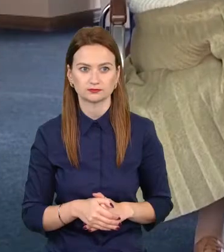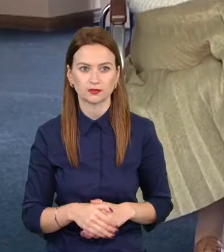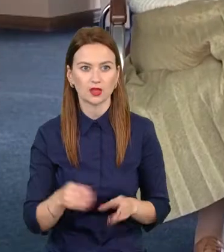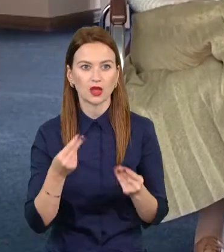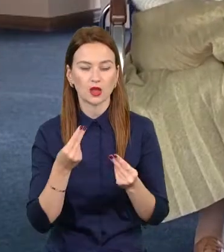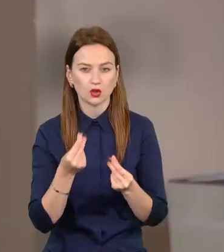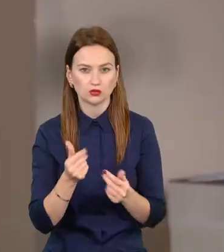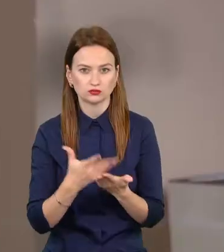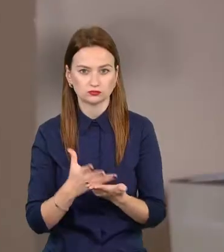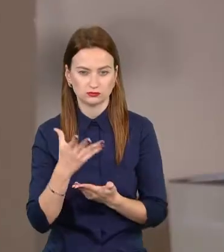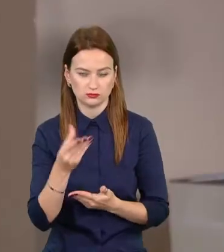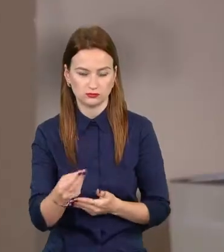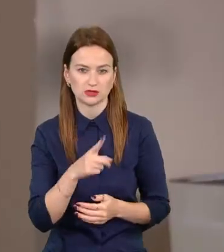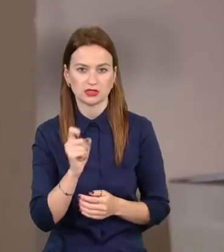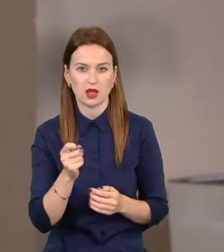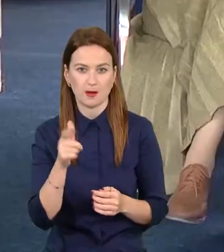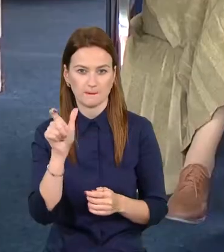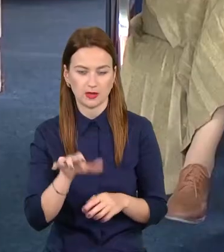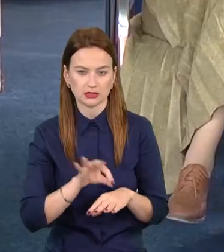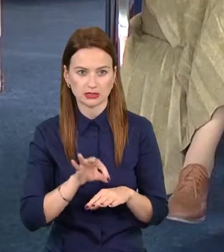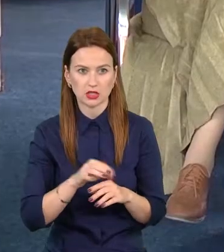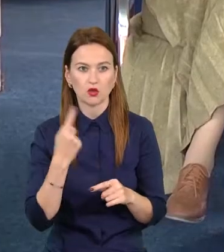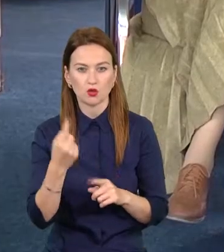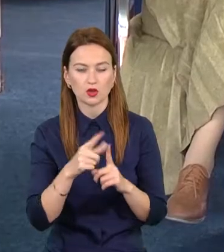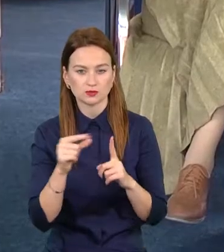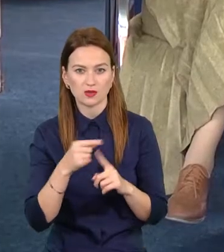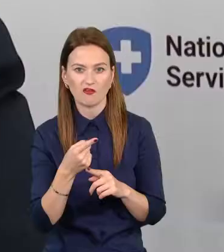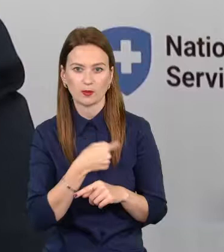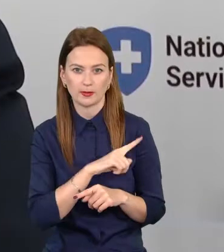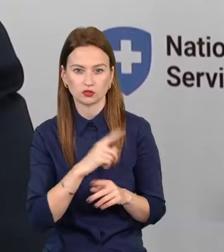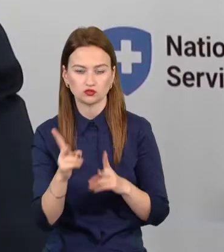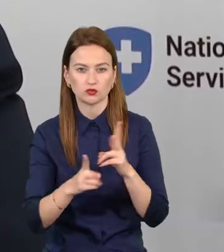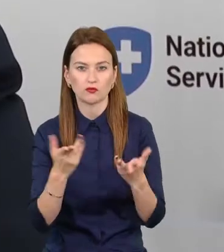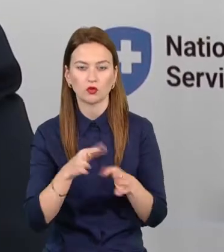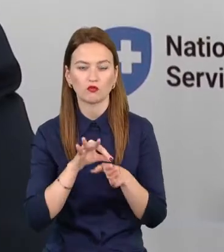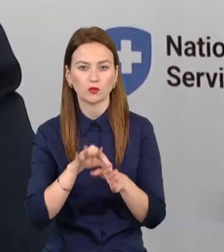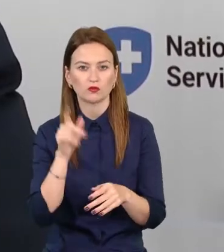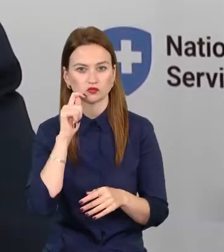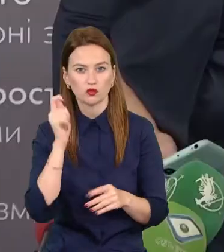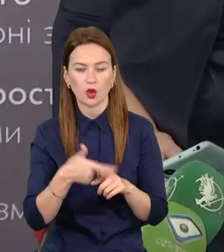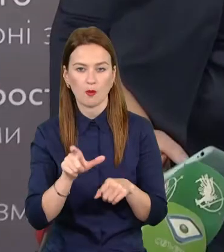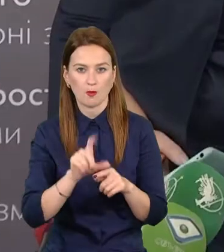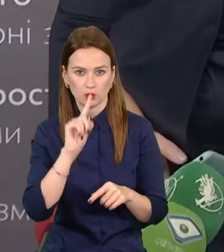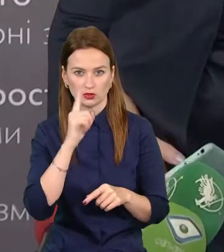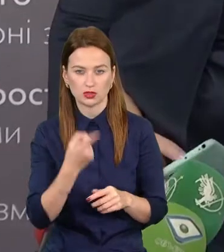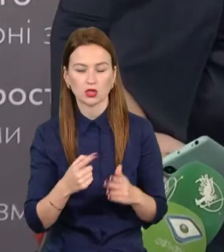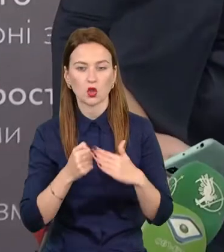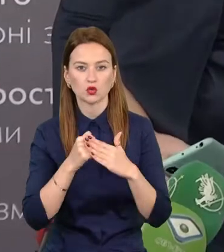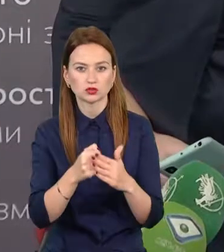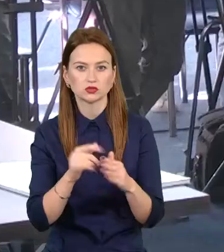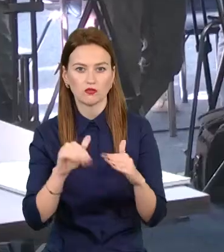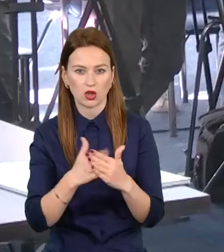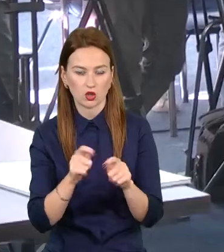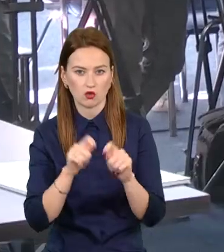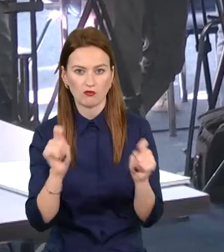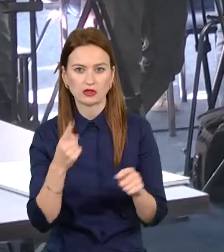Гроші йдуть за пацієнтом. Це одне із головних правил нової медичної реформи, яку впроваджують в Україні вже понад рік. Серед основних новацій